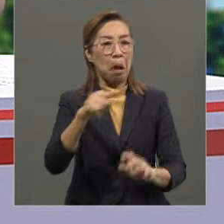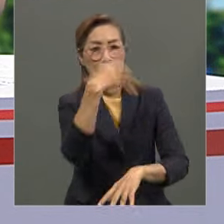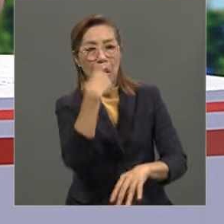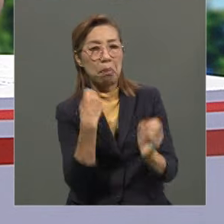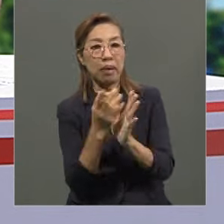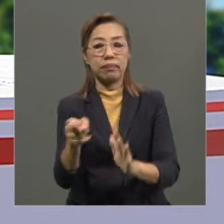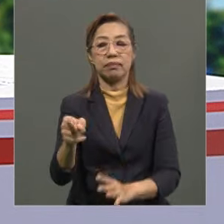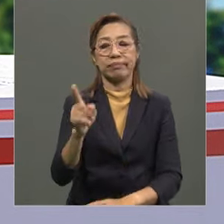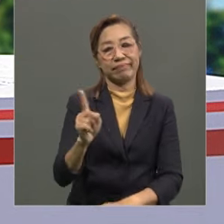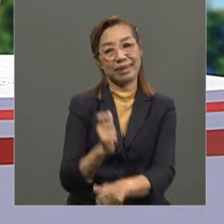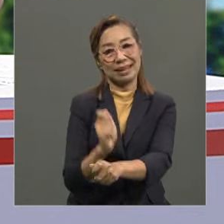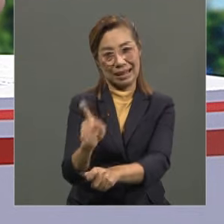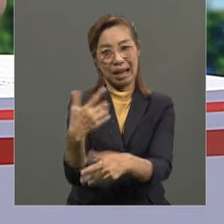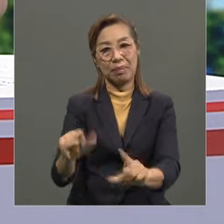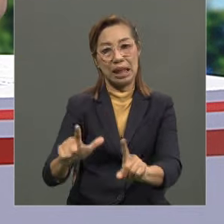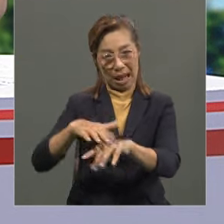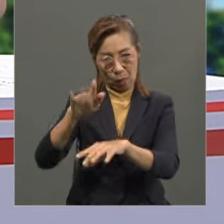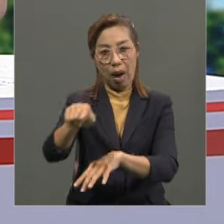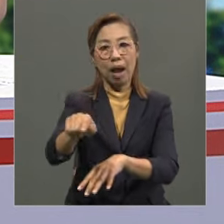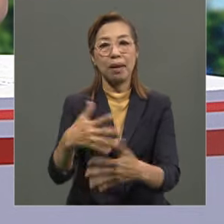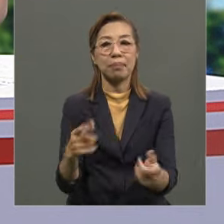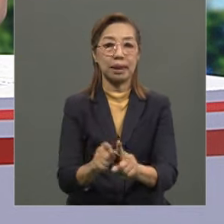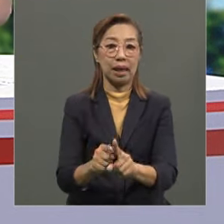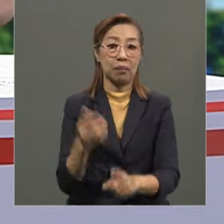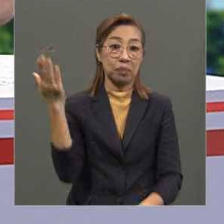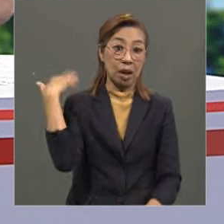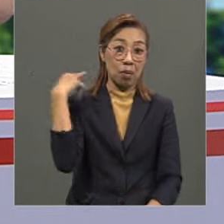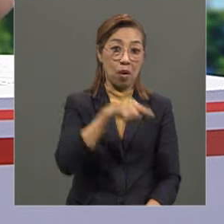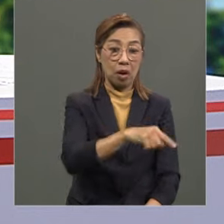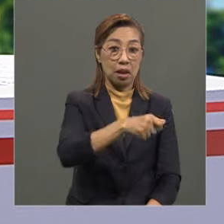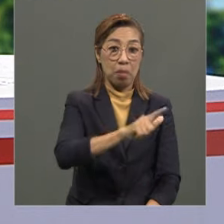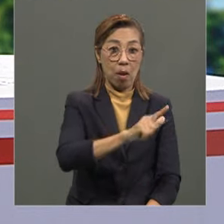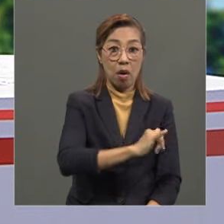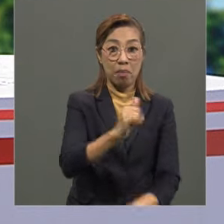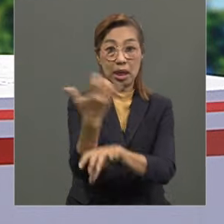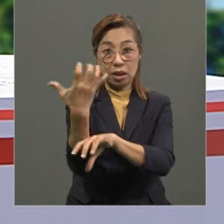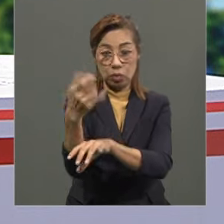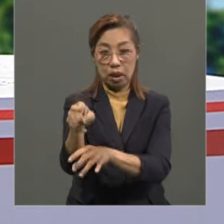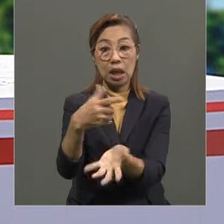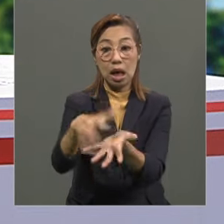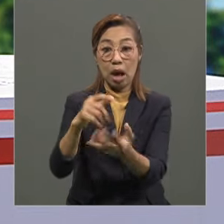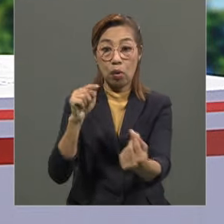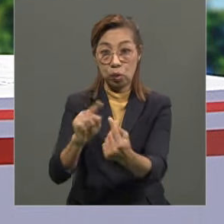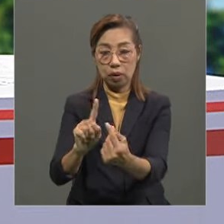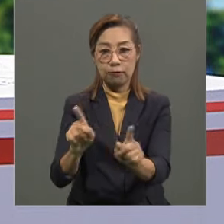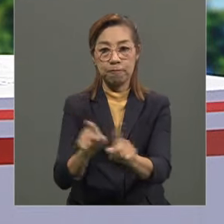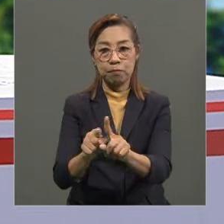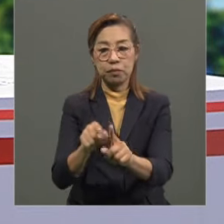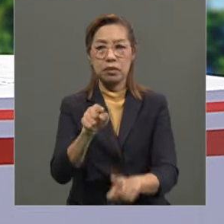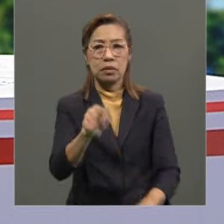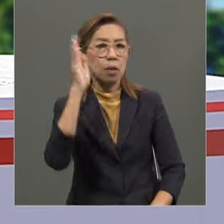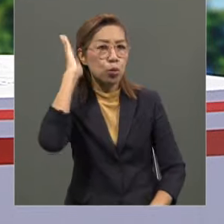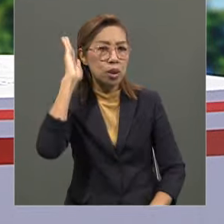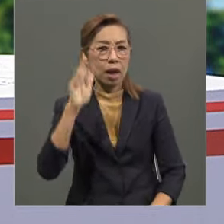เนื่องสืบเนื่องจากกรณีนี้เหมือนกันนะตอนที่ไปออกรายการในขณะนั้นเขาพูดถึงประเด็นนี้เป็นสำคัญนั่นคือประเด็นที่คุณอัจฉริยะ